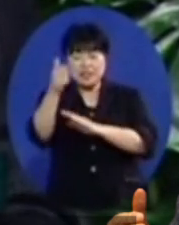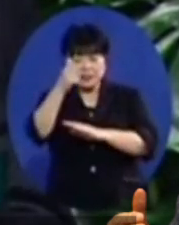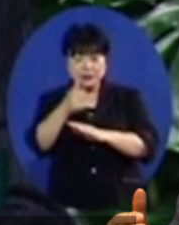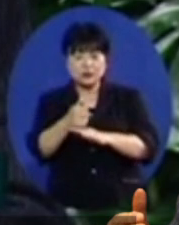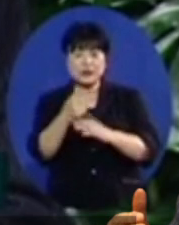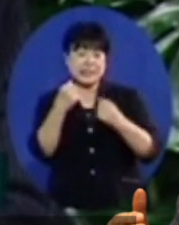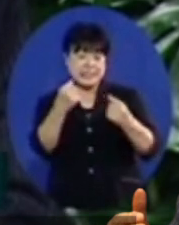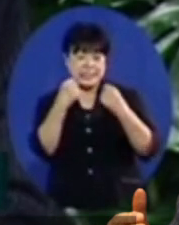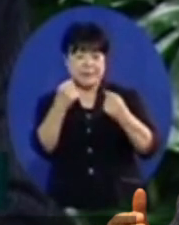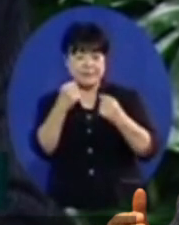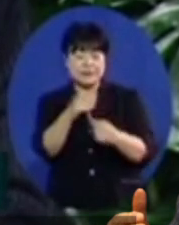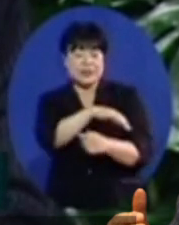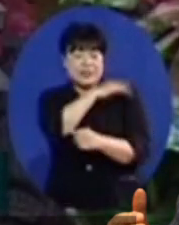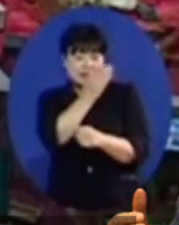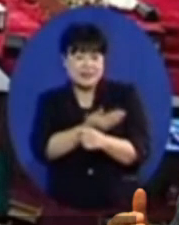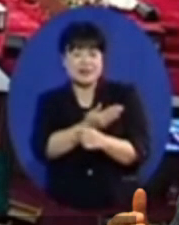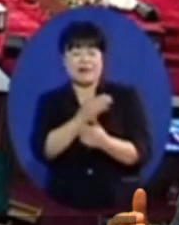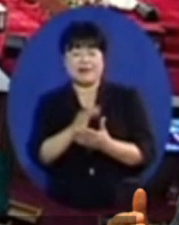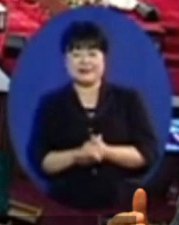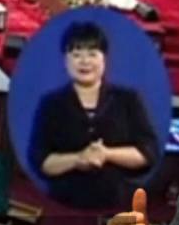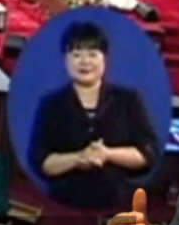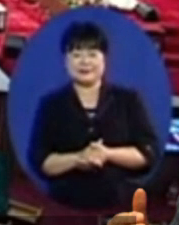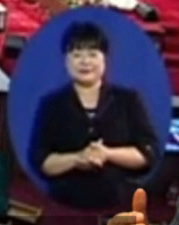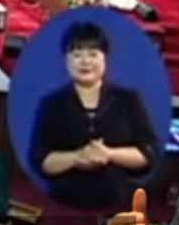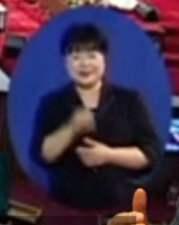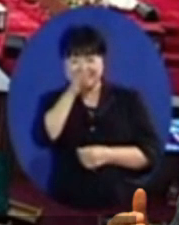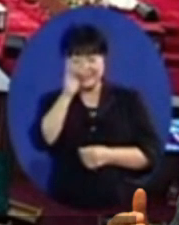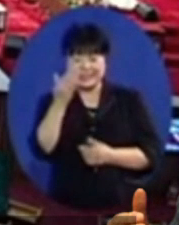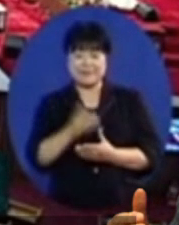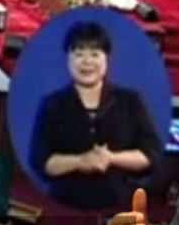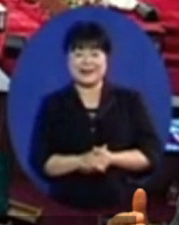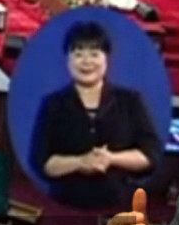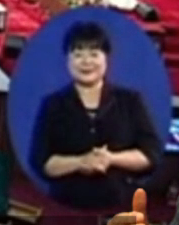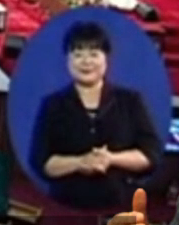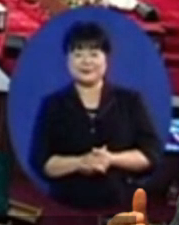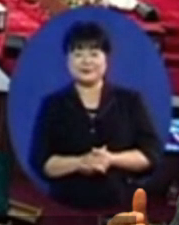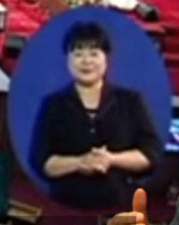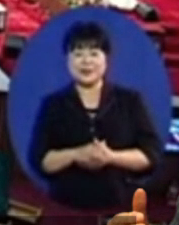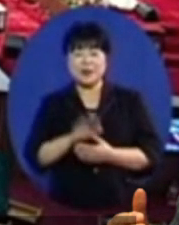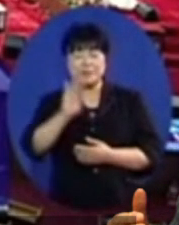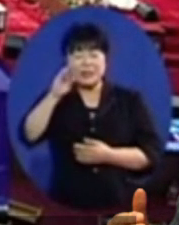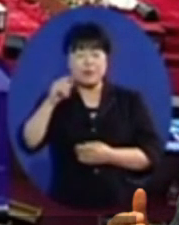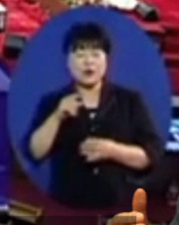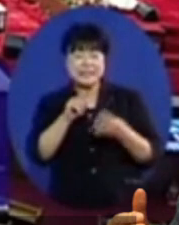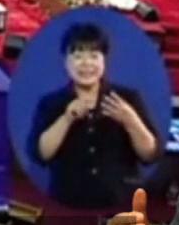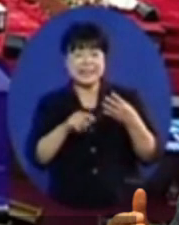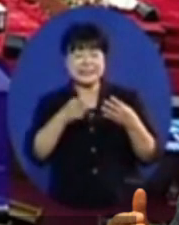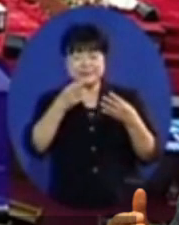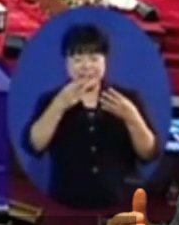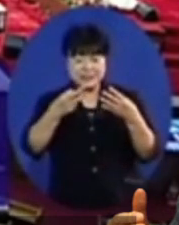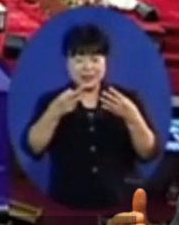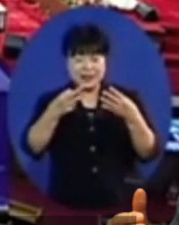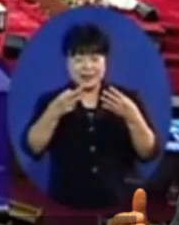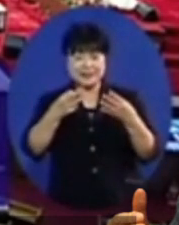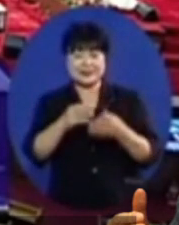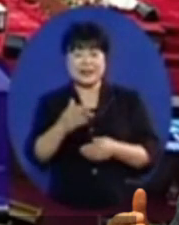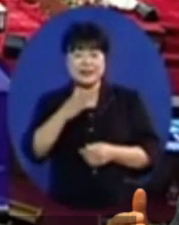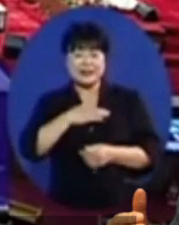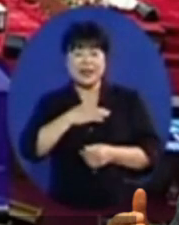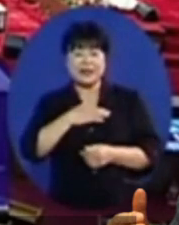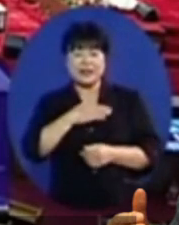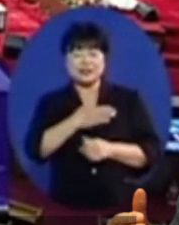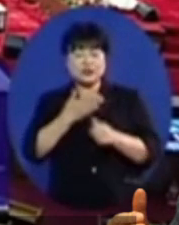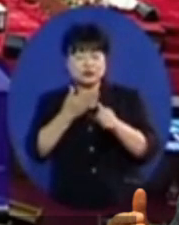힘과 능력이 있어야 되는 것입니다. 빌립보 4장 13절에 이렇게 말씀하고 있는 것입니다. 내게